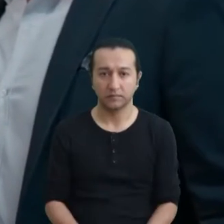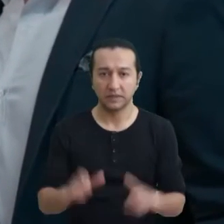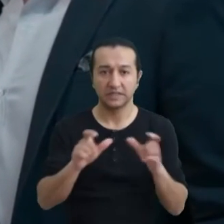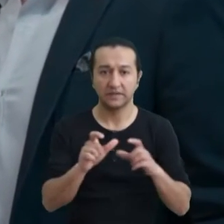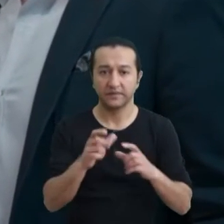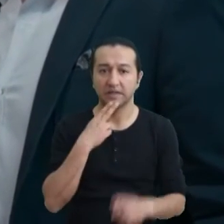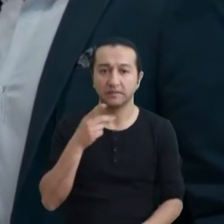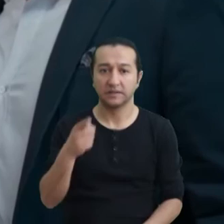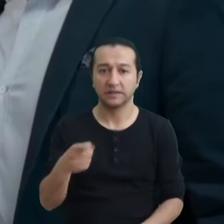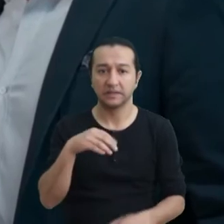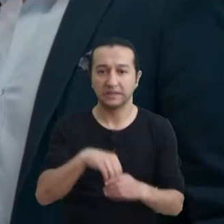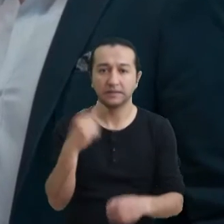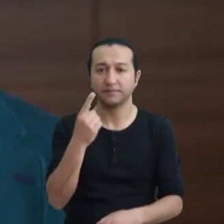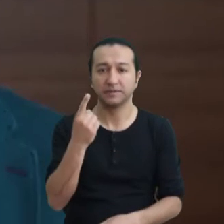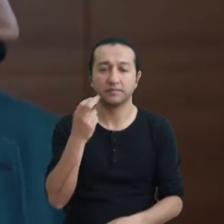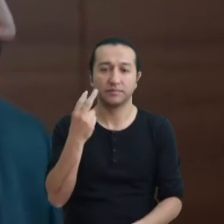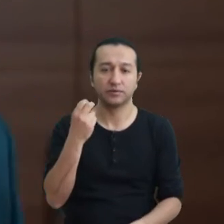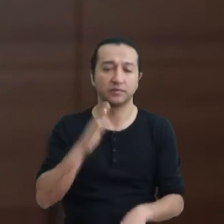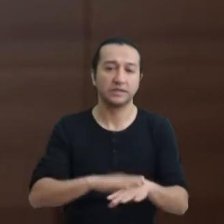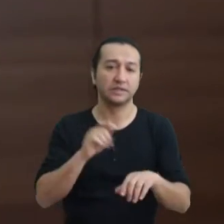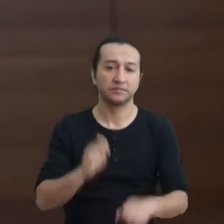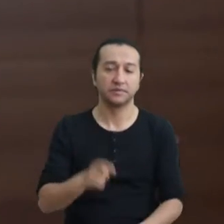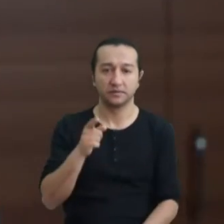Safiye Hanım'a seyreltilmiş sitrikinin vermişler.